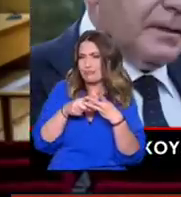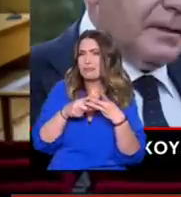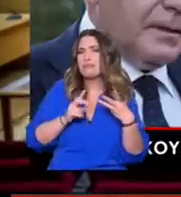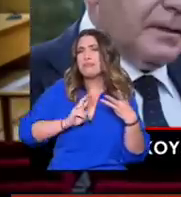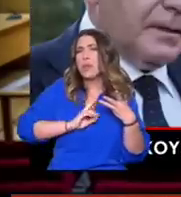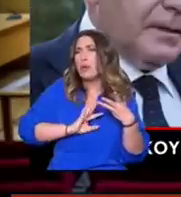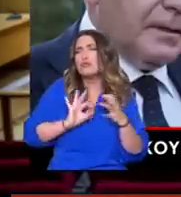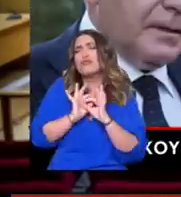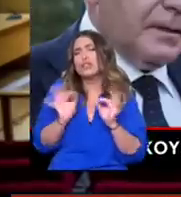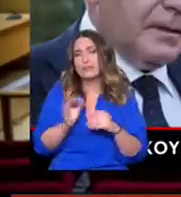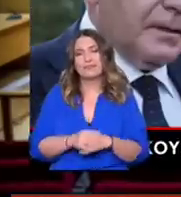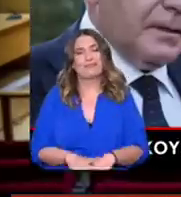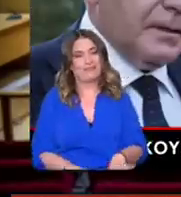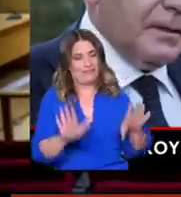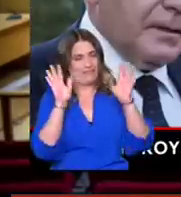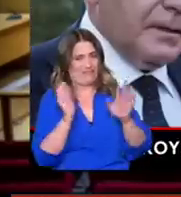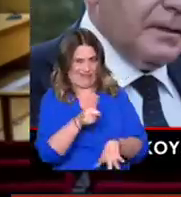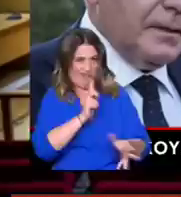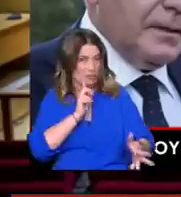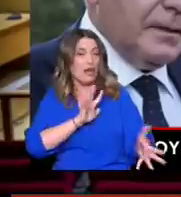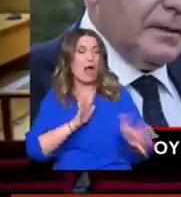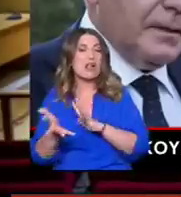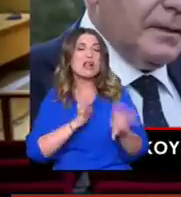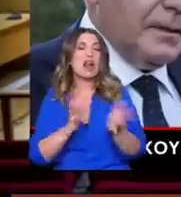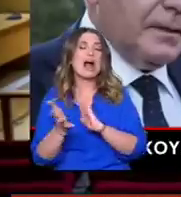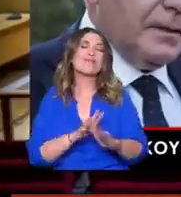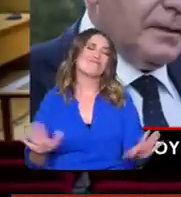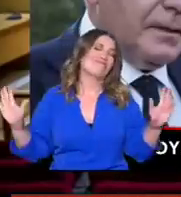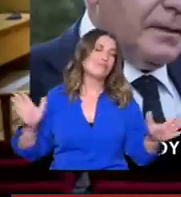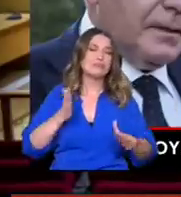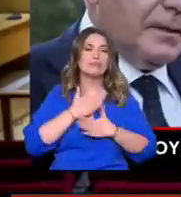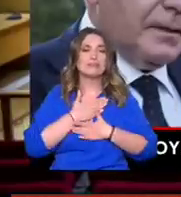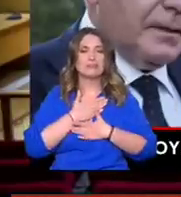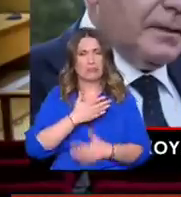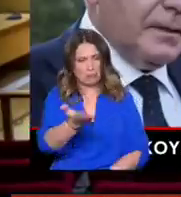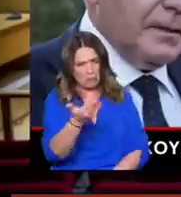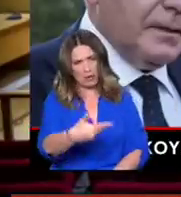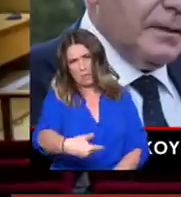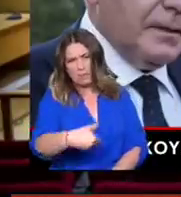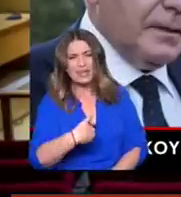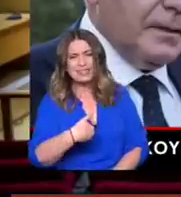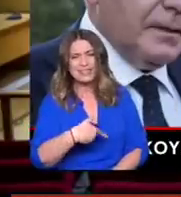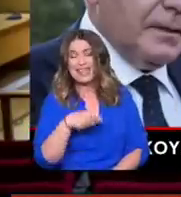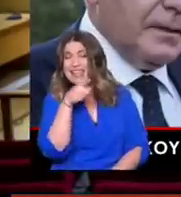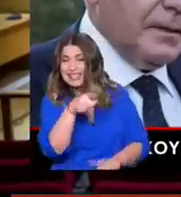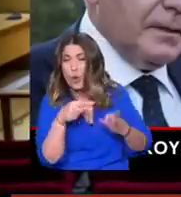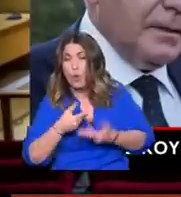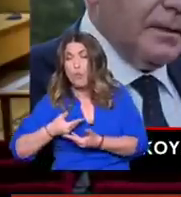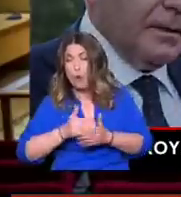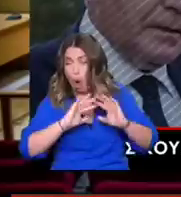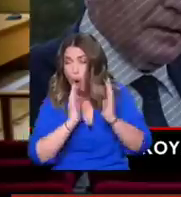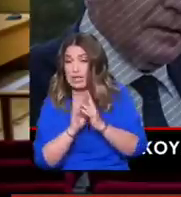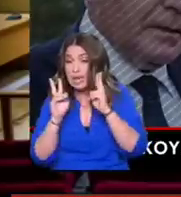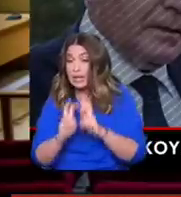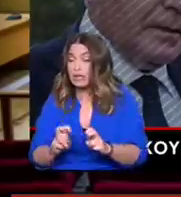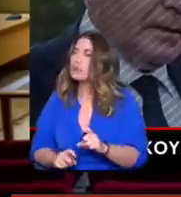Ακούστε τώρα, για να δείτε πώς αναξιόπιστη είναι η μάρτυρας. Αυτή είναι η άποψή μου. Κάντε μου μήνυση. Στην Ήρυδα κάνατε όλες τις εξετάσεις?